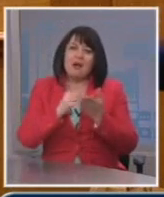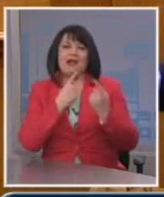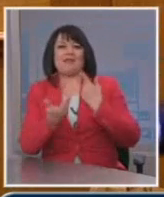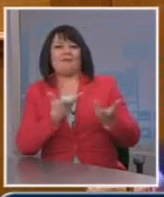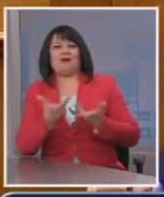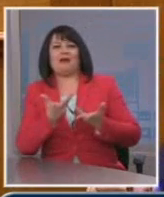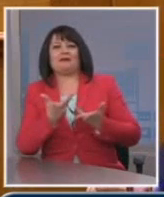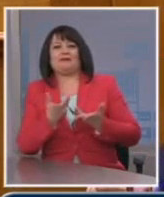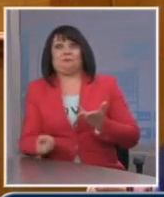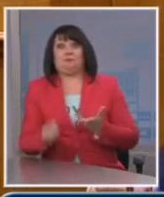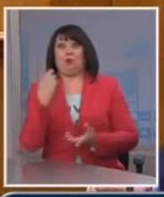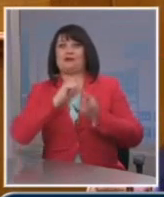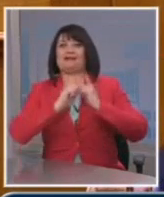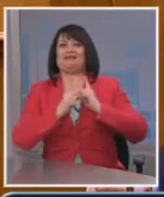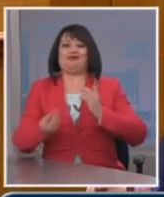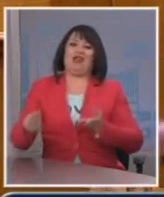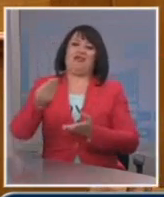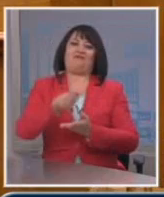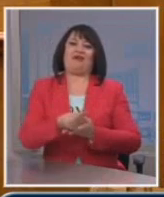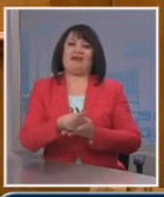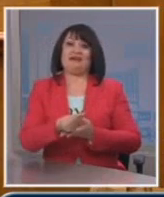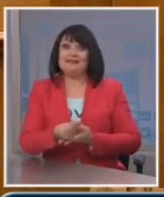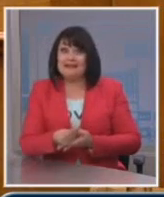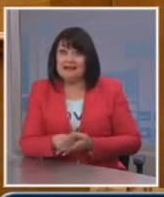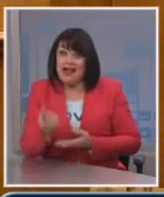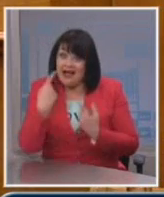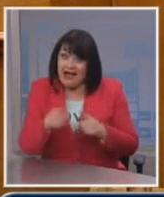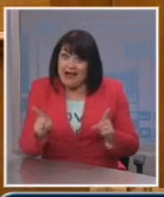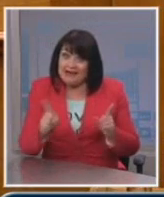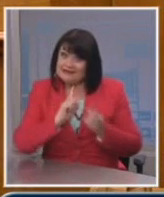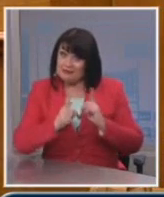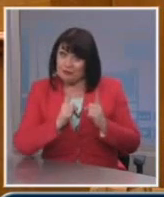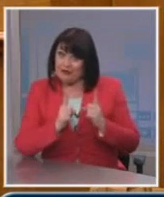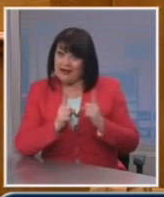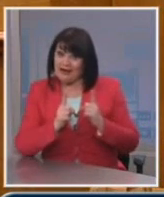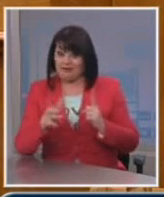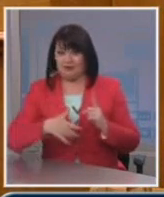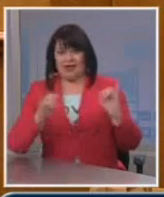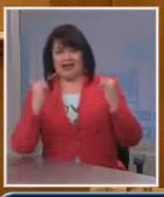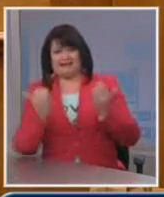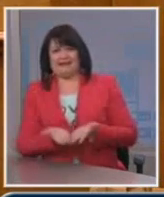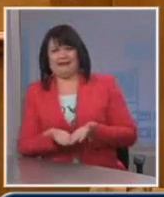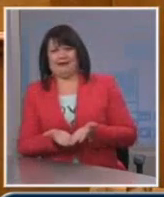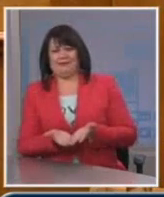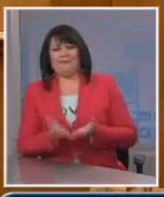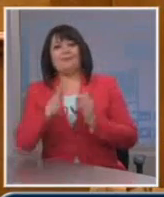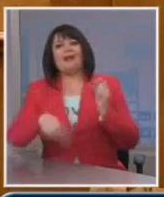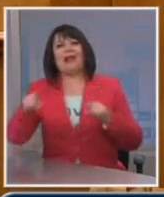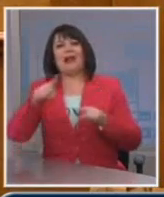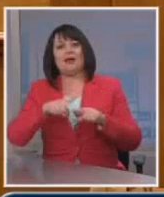συμφωνία άλλη. Να φέρετε συμφωνία άλλη. Εκτός εάν θέλετε να πείσετε τον ελληνικό